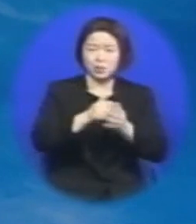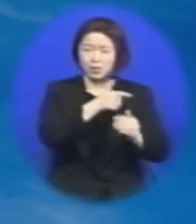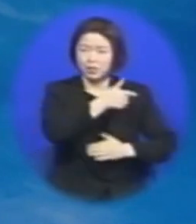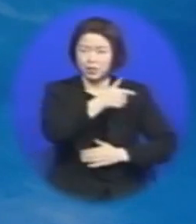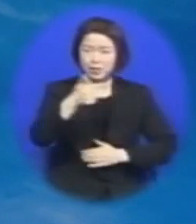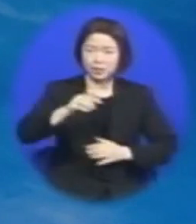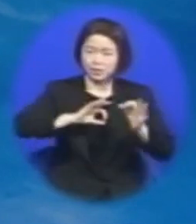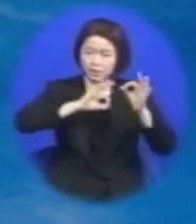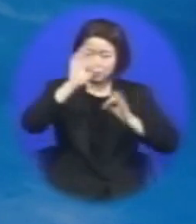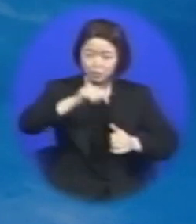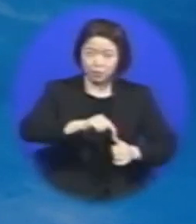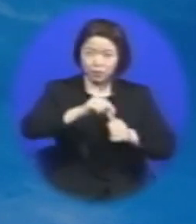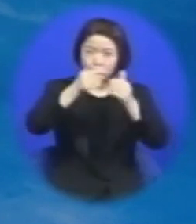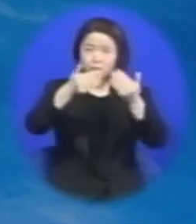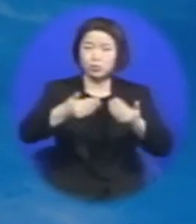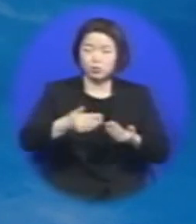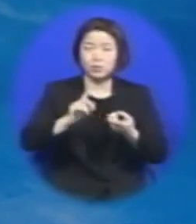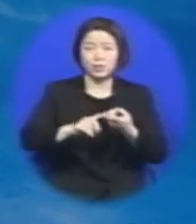건지셨나이다